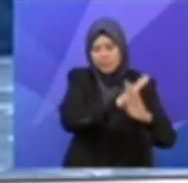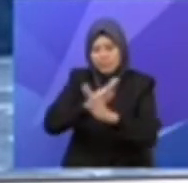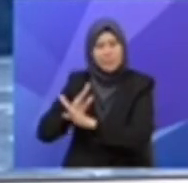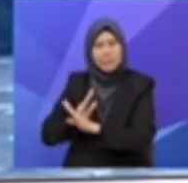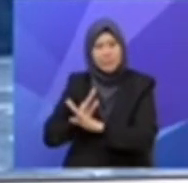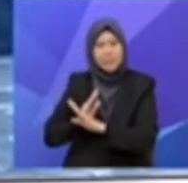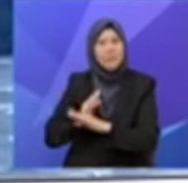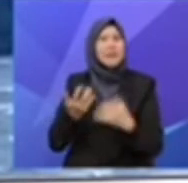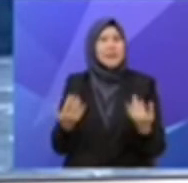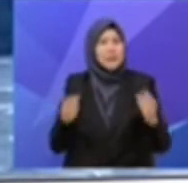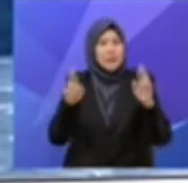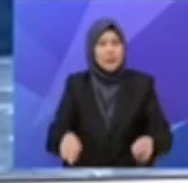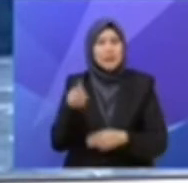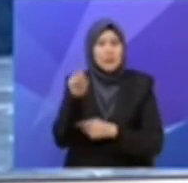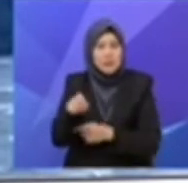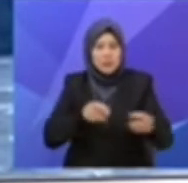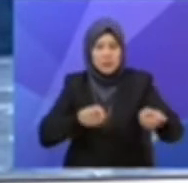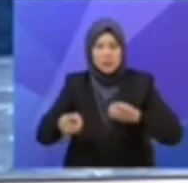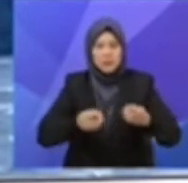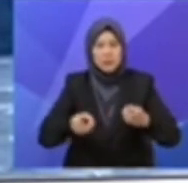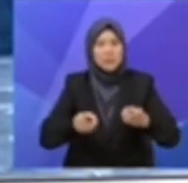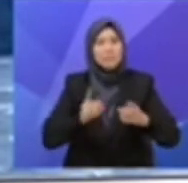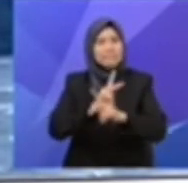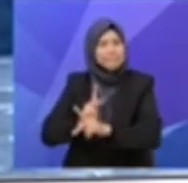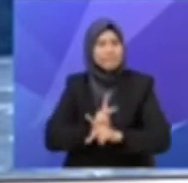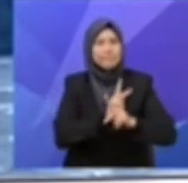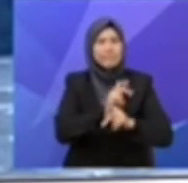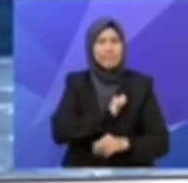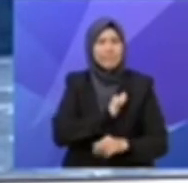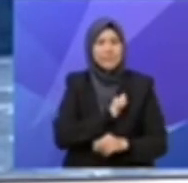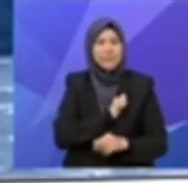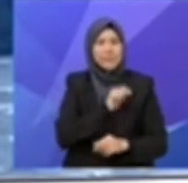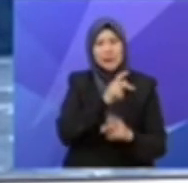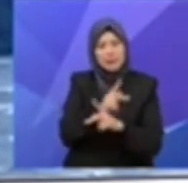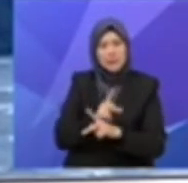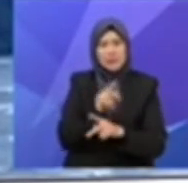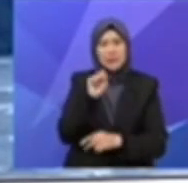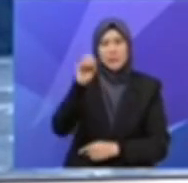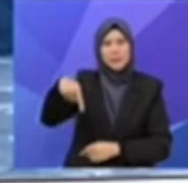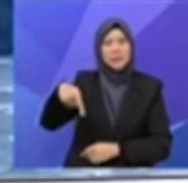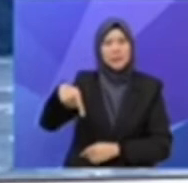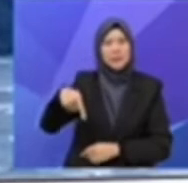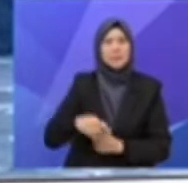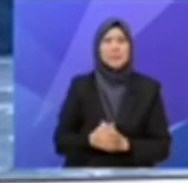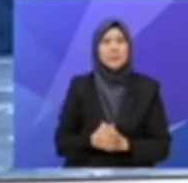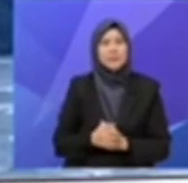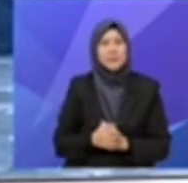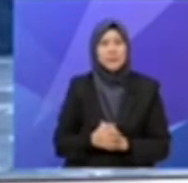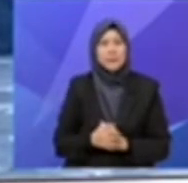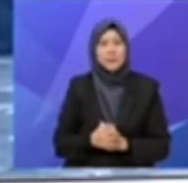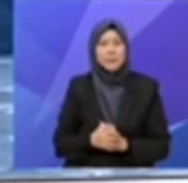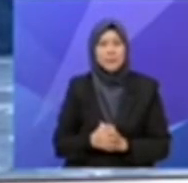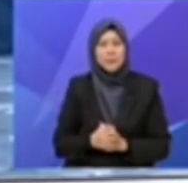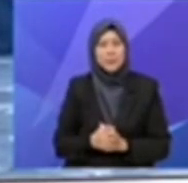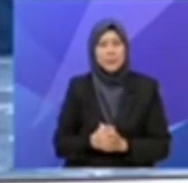mesti berisi Phillip untuk membuat kau yang sendiri meski menjaga e-shop mau ditemukan